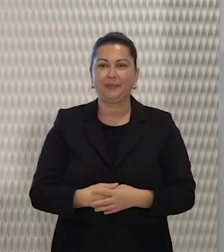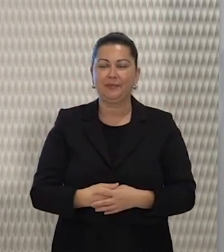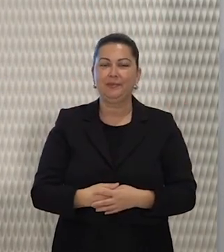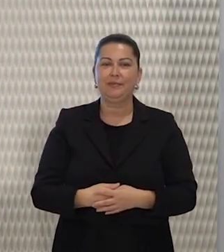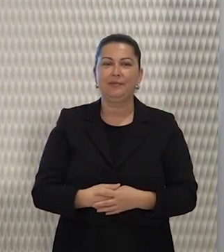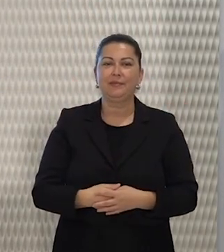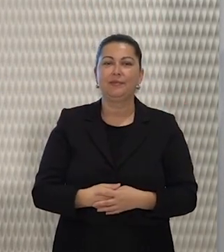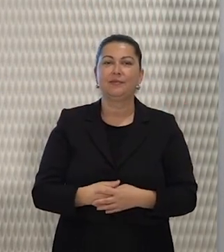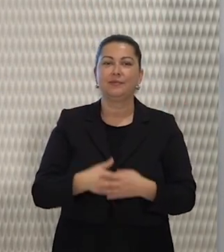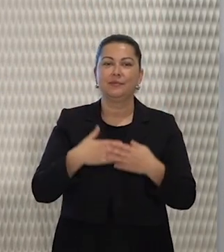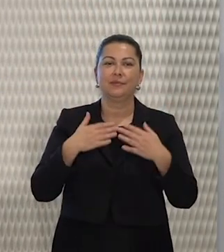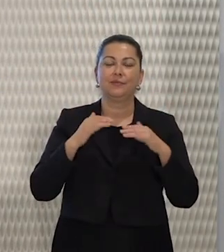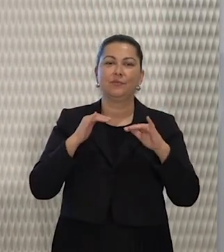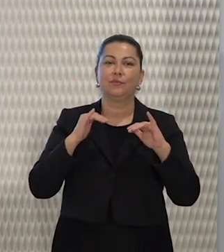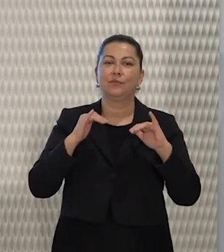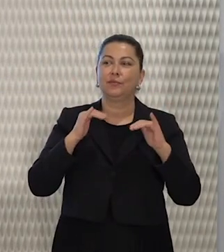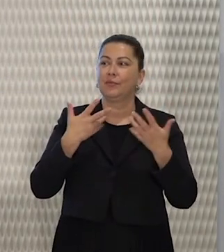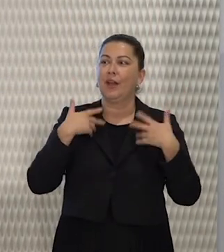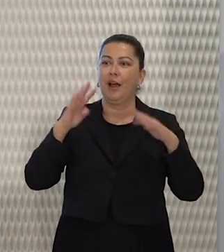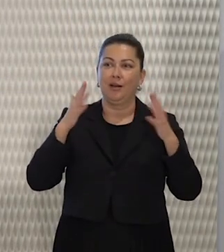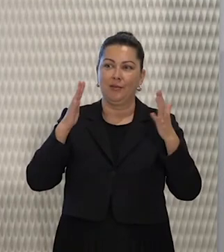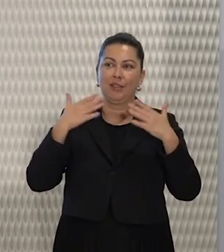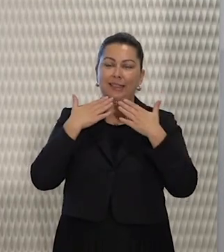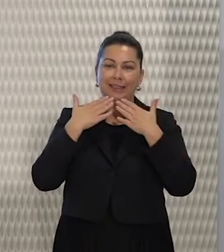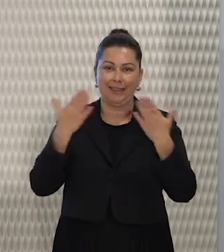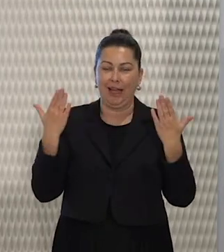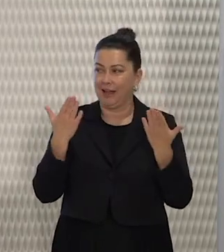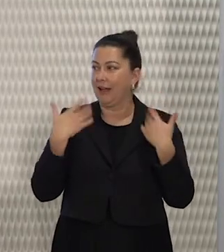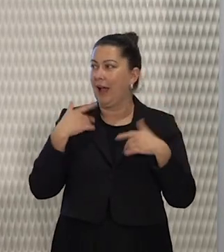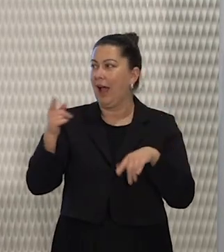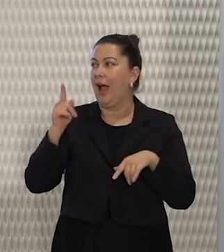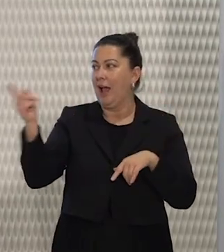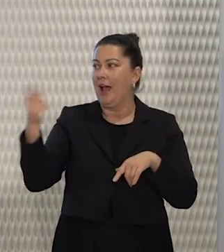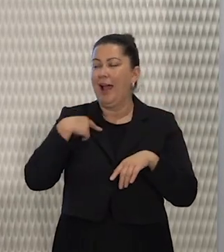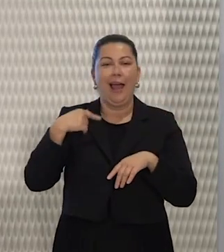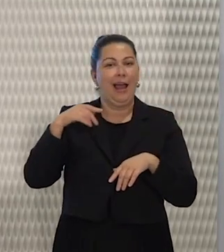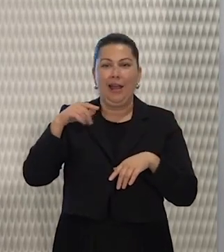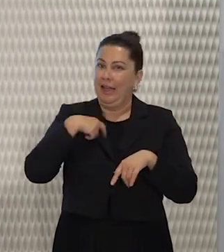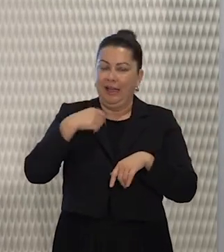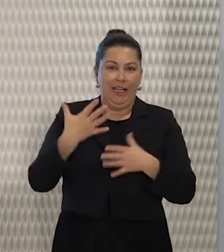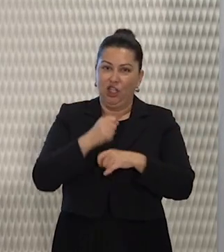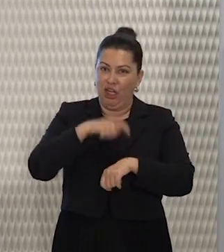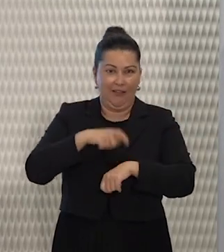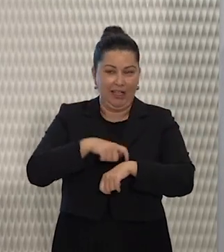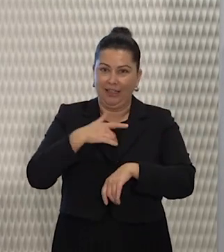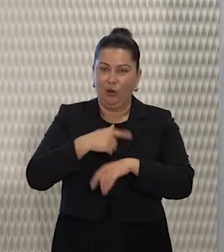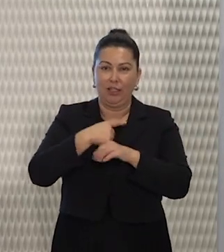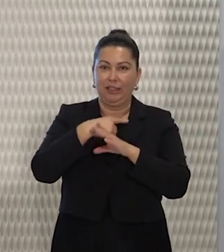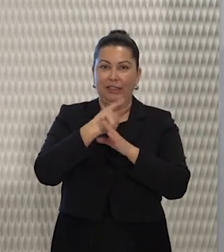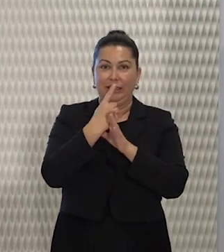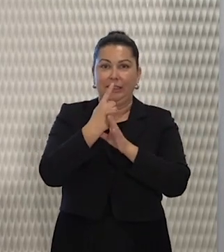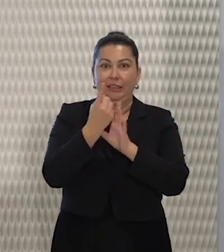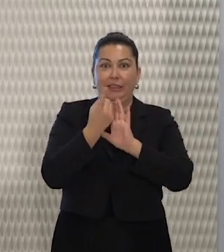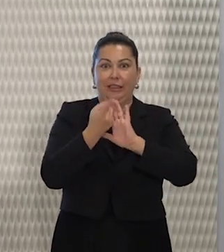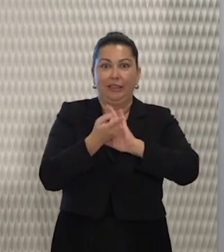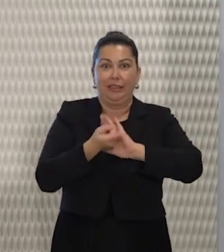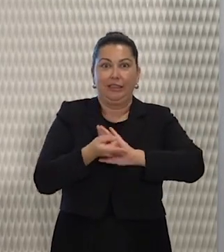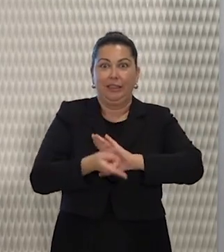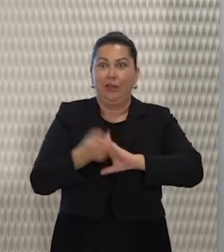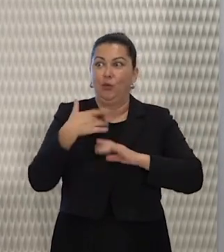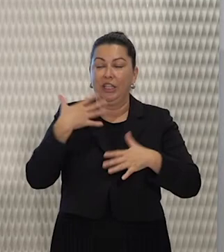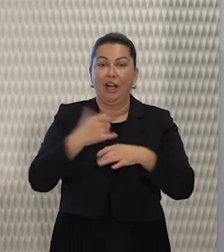Das ist sehr aufmerksam bezüglich dem Applaus. Michael, wir schaffen das nicht. Ich habe noch ein paar, also die Uhr macht Tick-Tack und ich mache